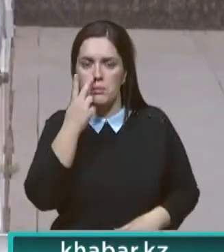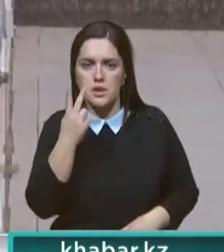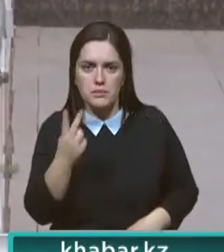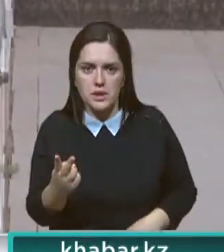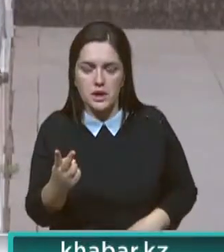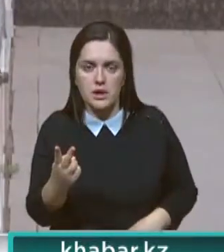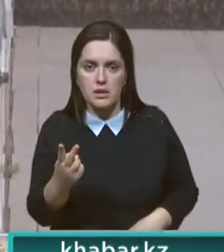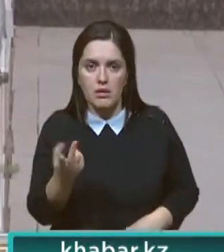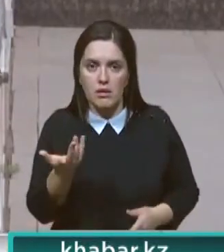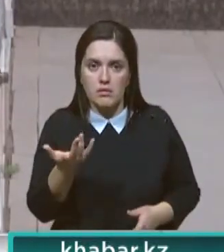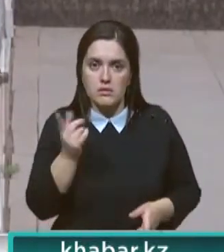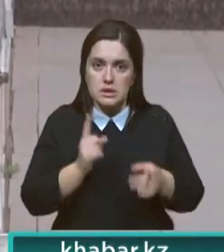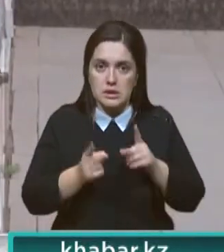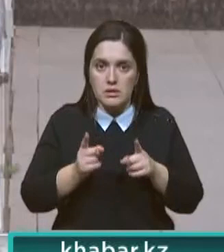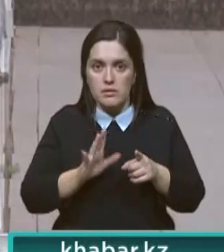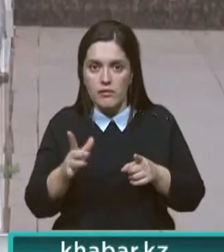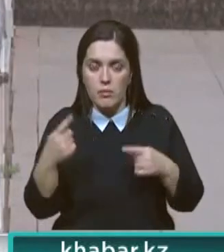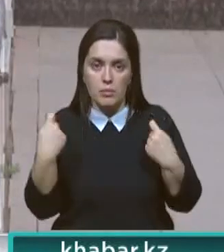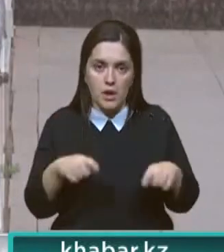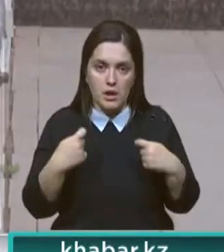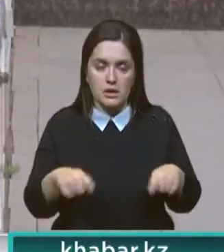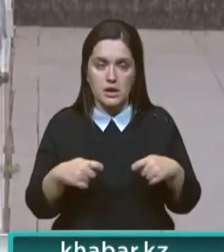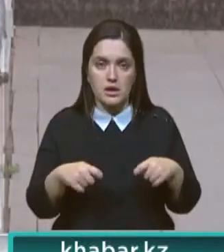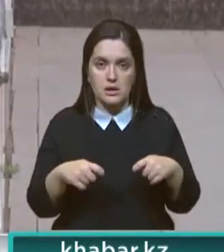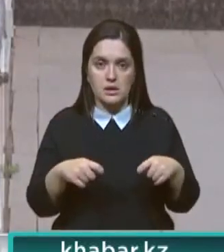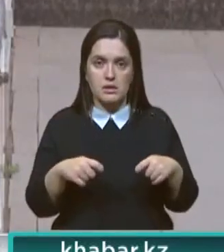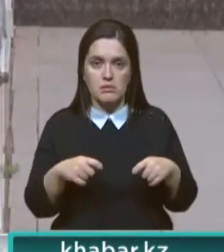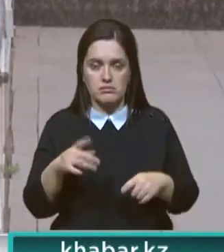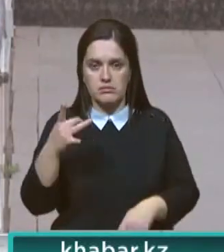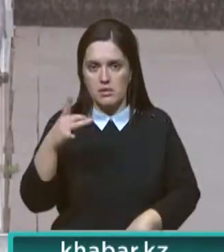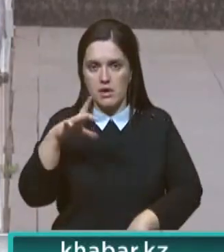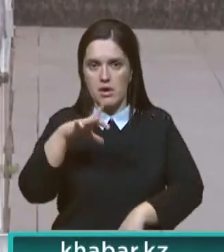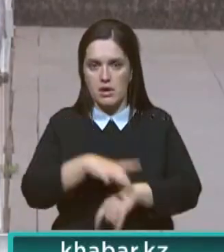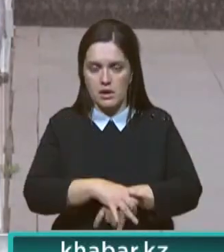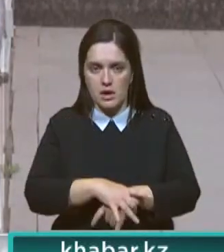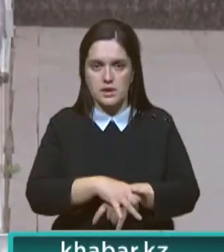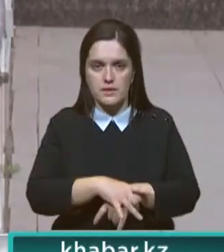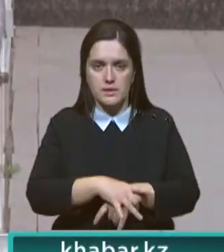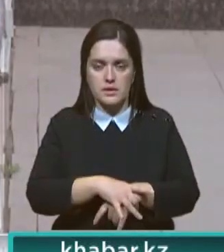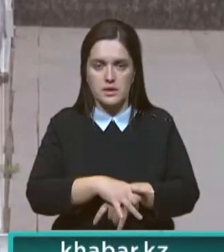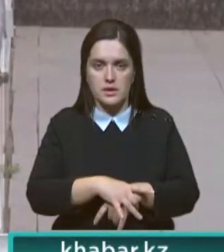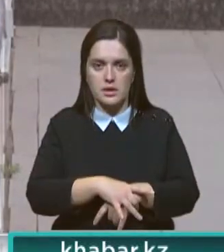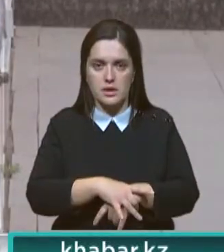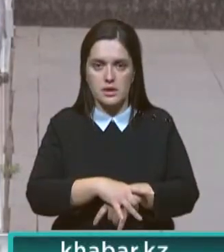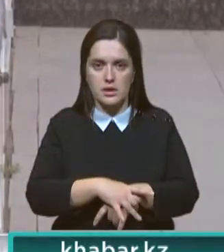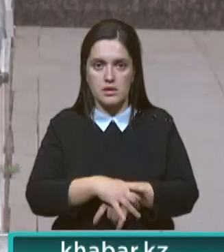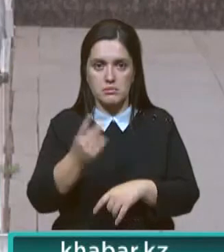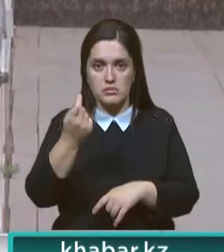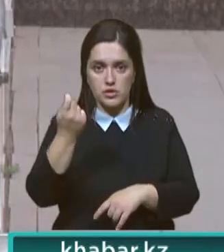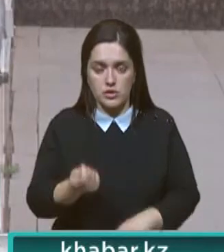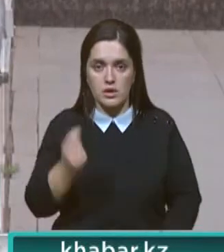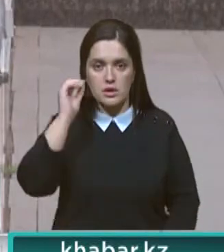посмотреть, действительно ли они в открытом доступе. И оказывается, они по очень привлекательной